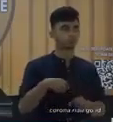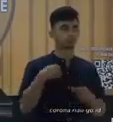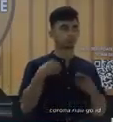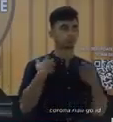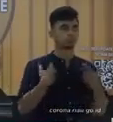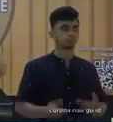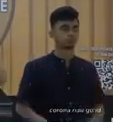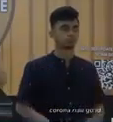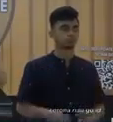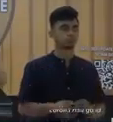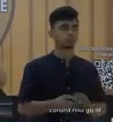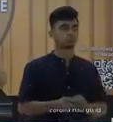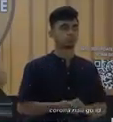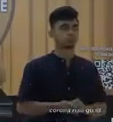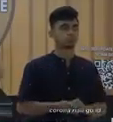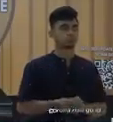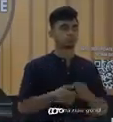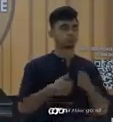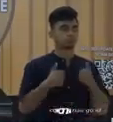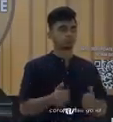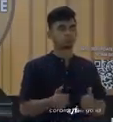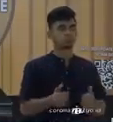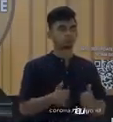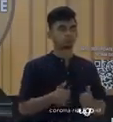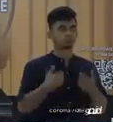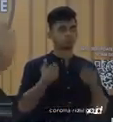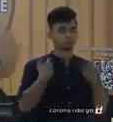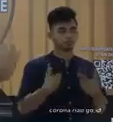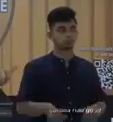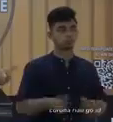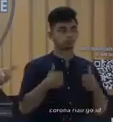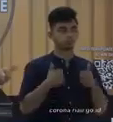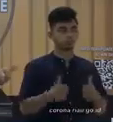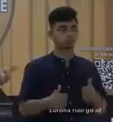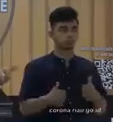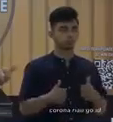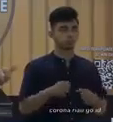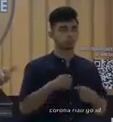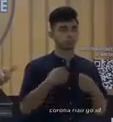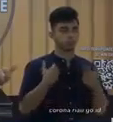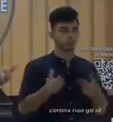kemudian diharapkan sembuh. Sesudah sembuh dia punya kekebalan.